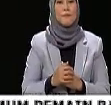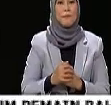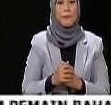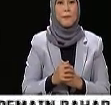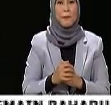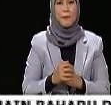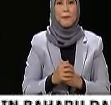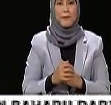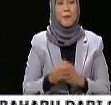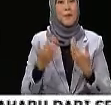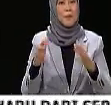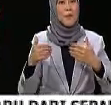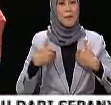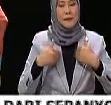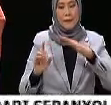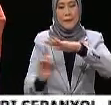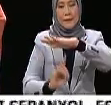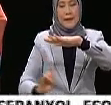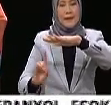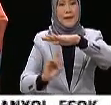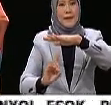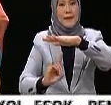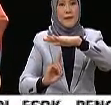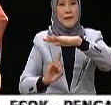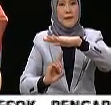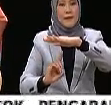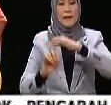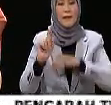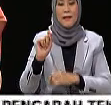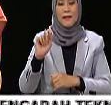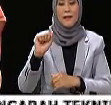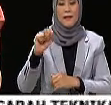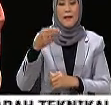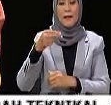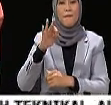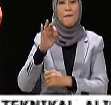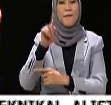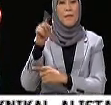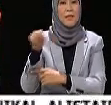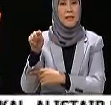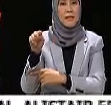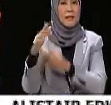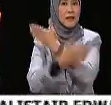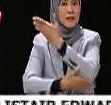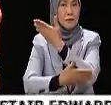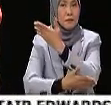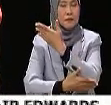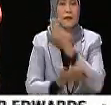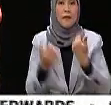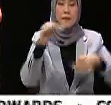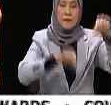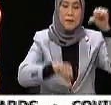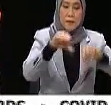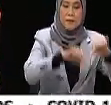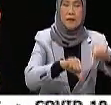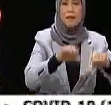kita telah pun mengadakan terdaftar yang sebut sebagai dasar Tahfidz negara yang berbentuk ada satu Tahfidz sains